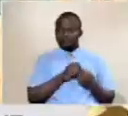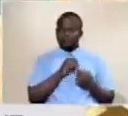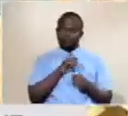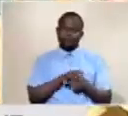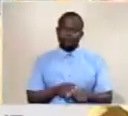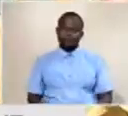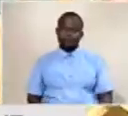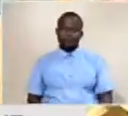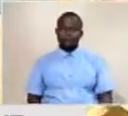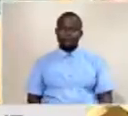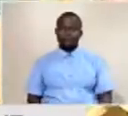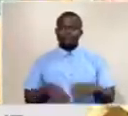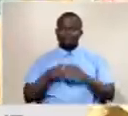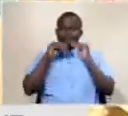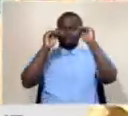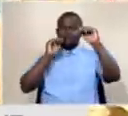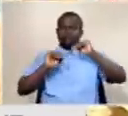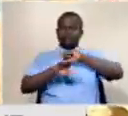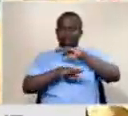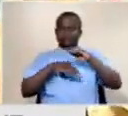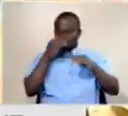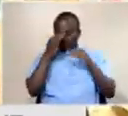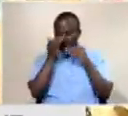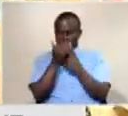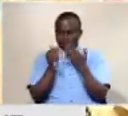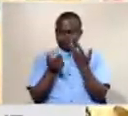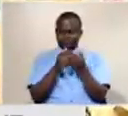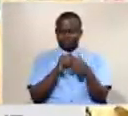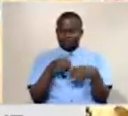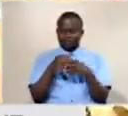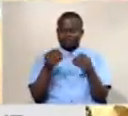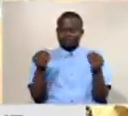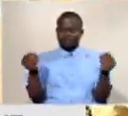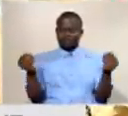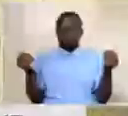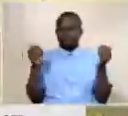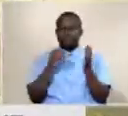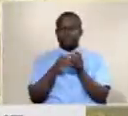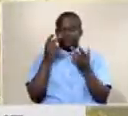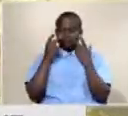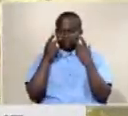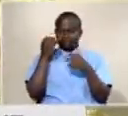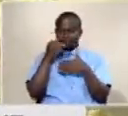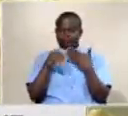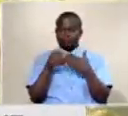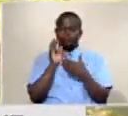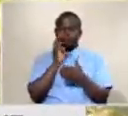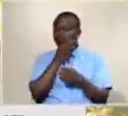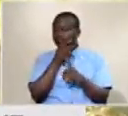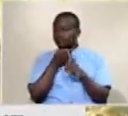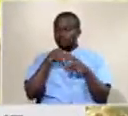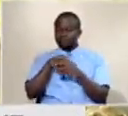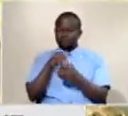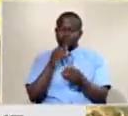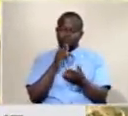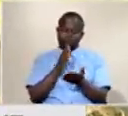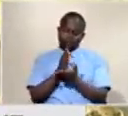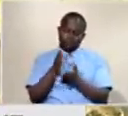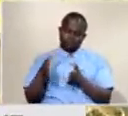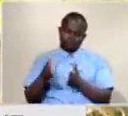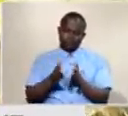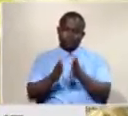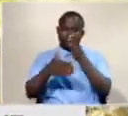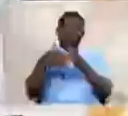rero inzego z'ibanze zabyukiye mu gikorwa cyo kubarura ibyangiritse no kureba niba iyi mivu y'amazi yaturutse kuri uyu muhanda